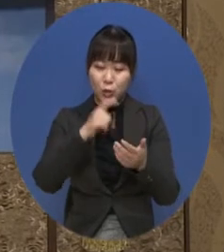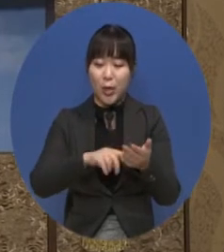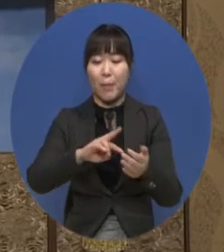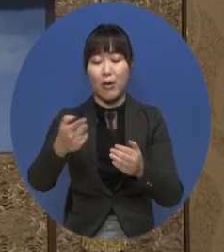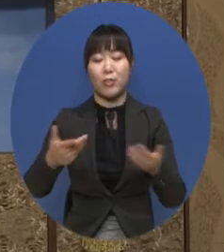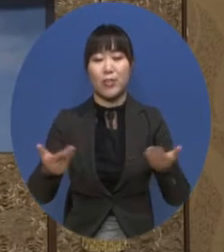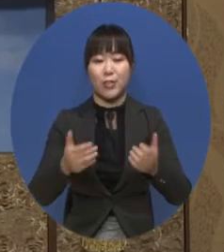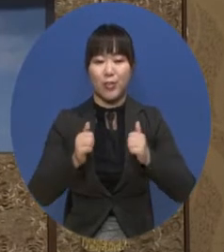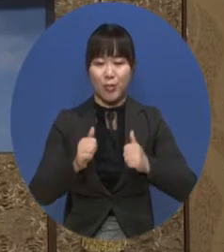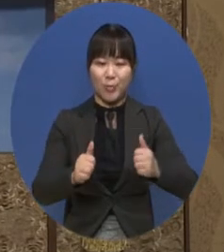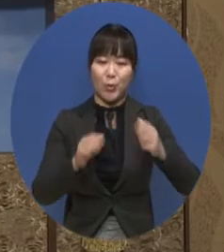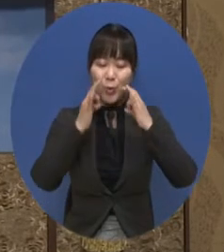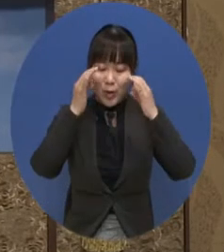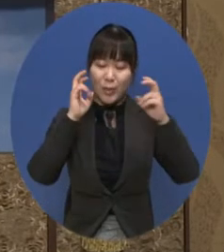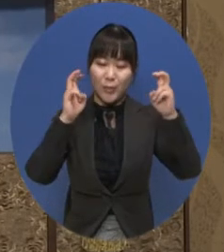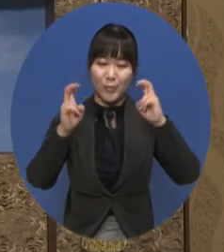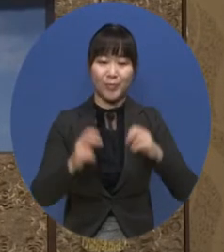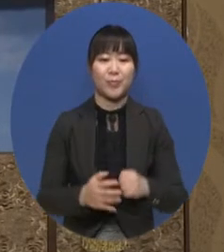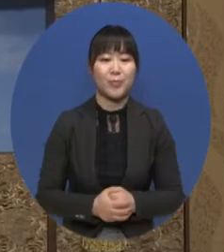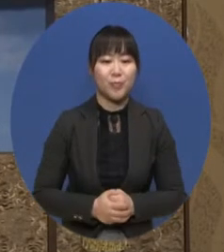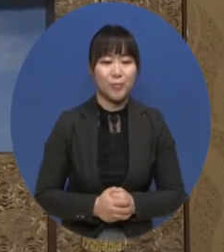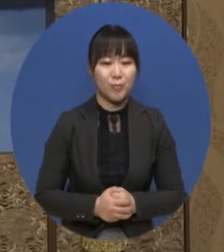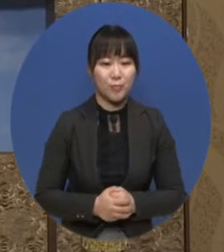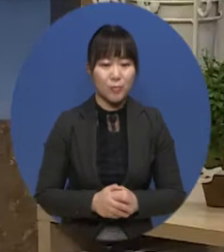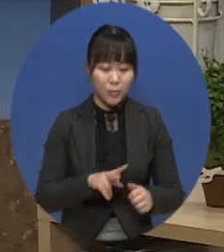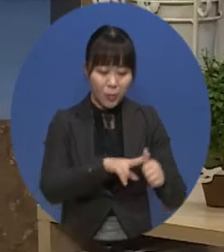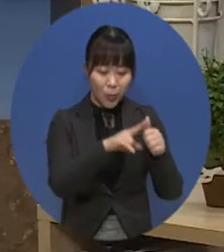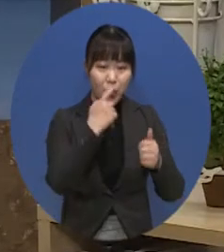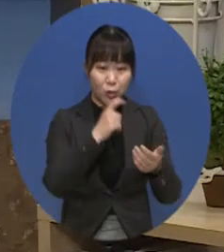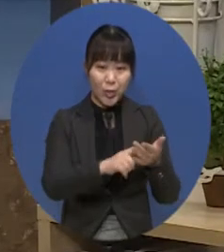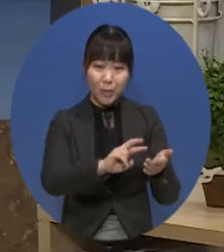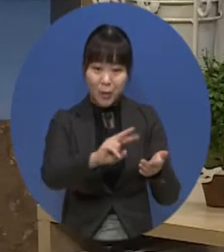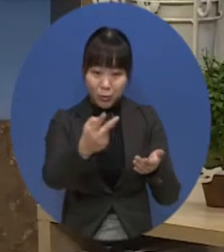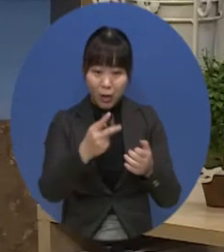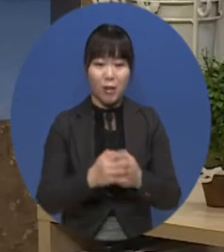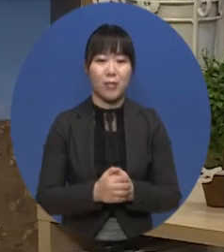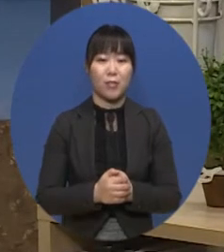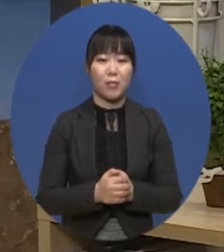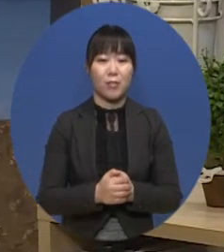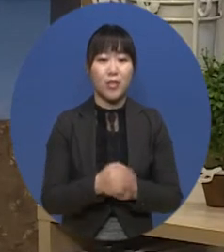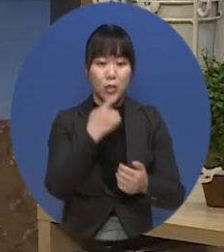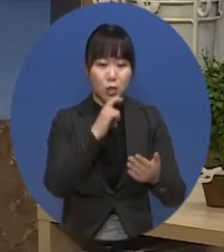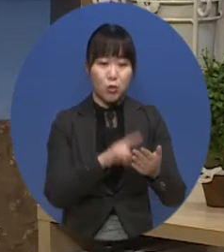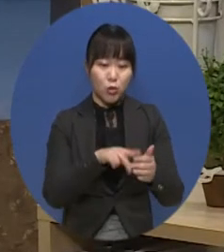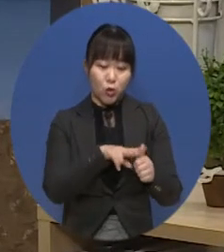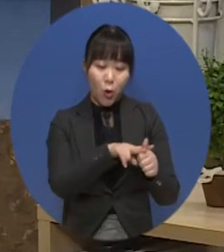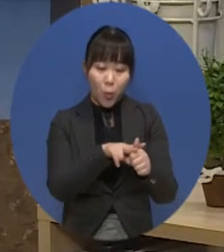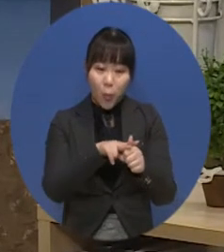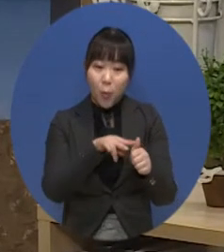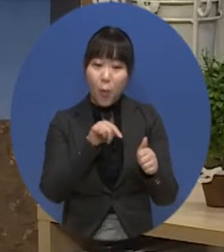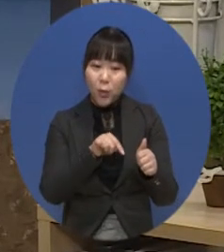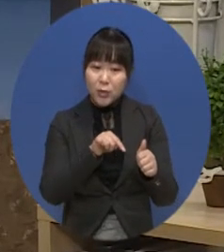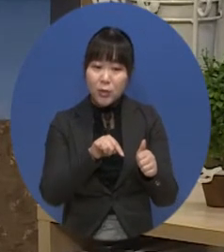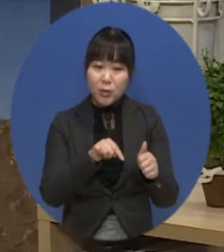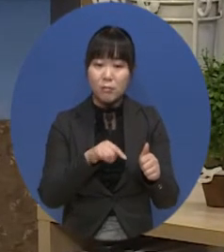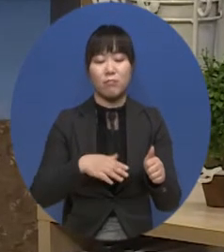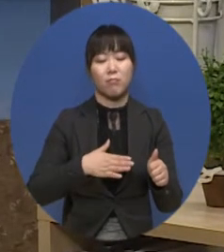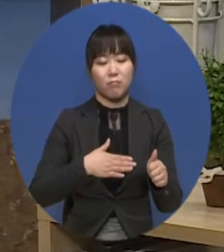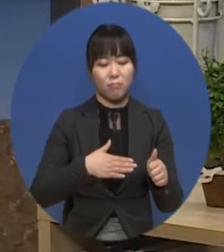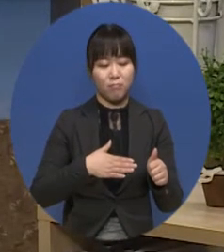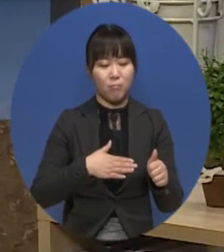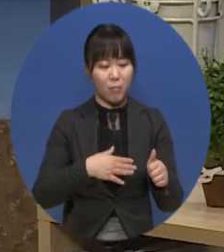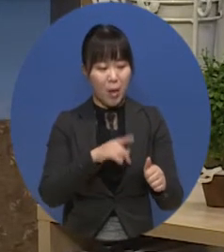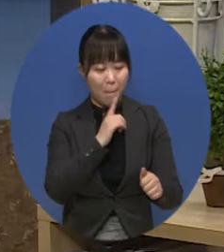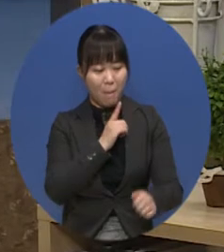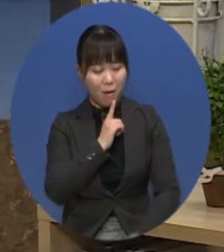노력하고 있는 회사입니다. 네. 그러니까 정보를 쉽게 바꾼다. 네. 그래서 이 쉬운 정보라는 것이 네. 제가 그냥